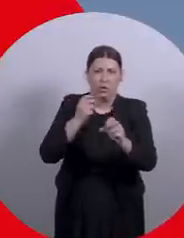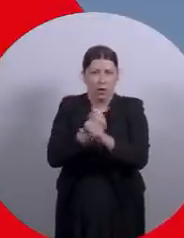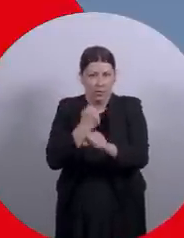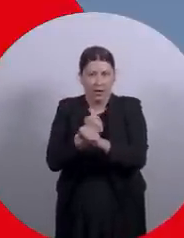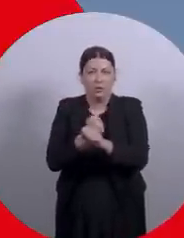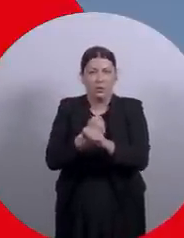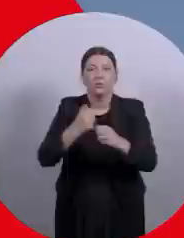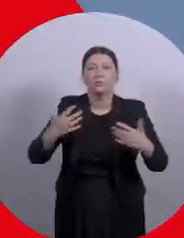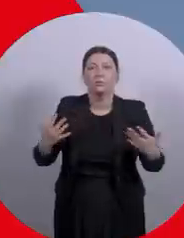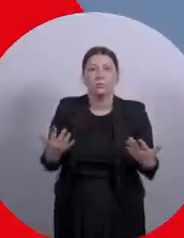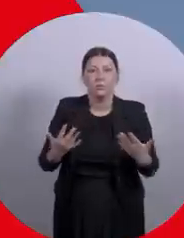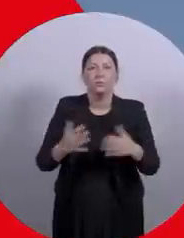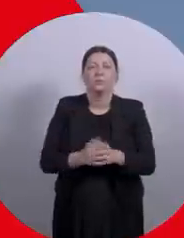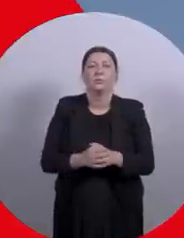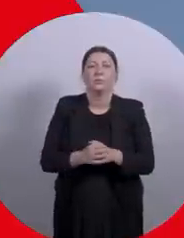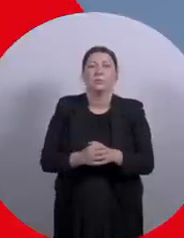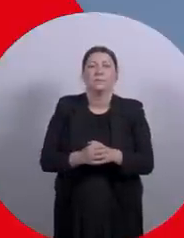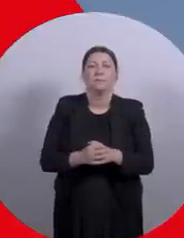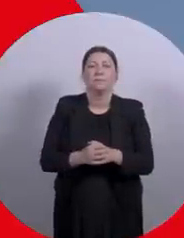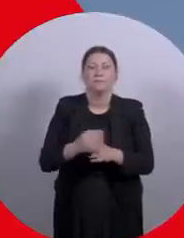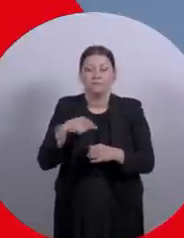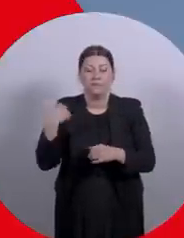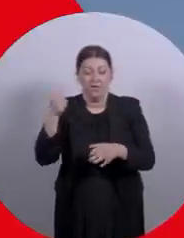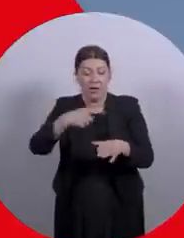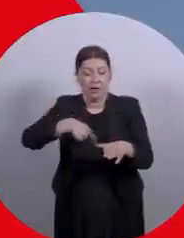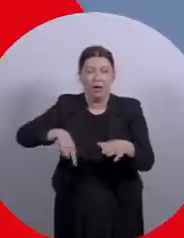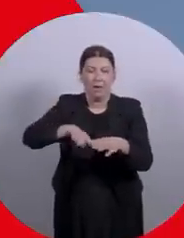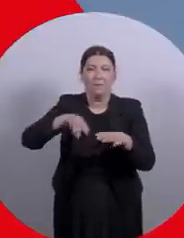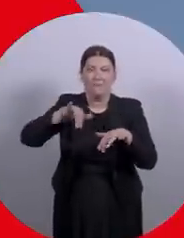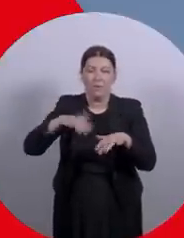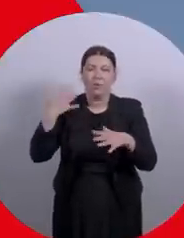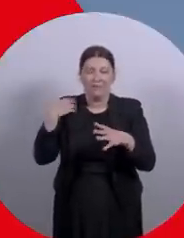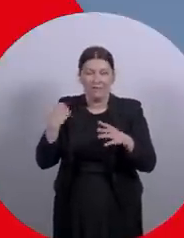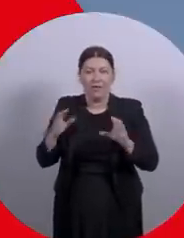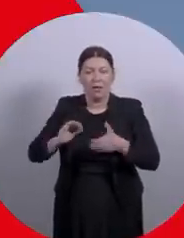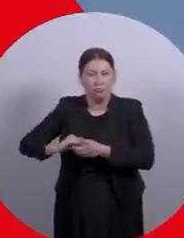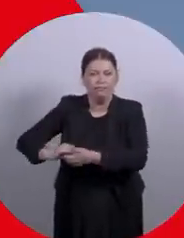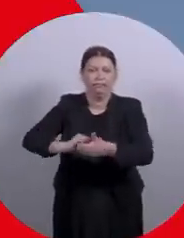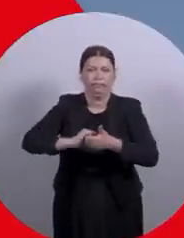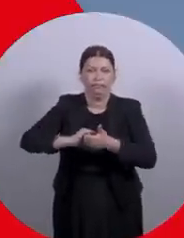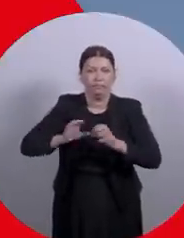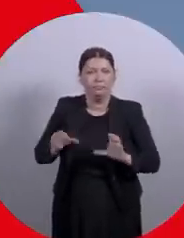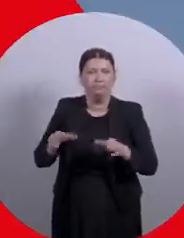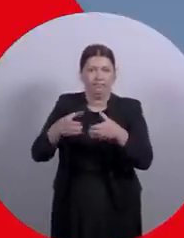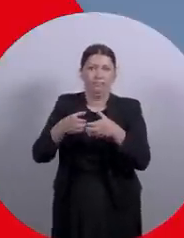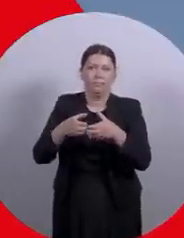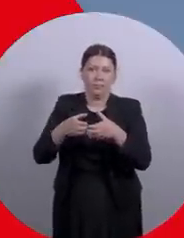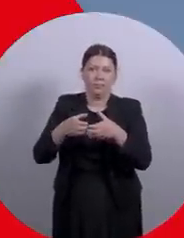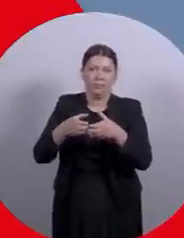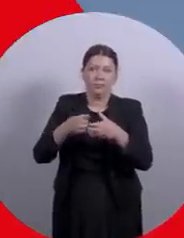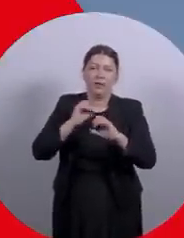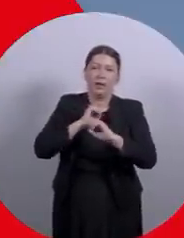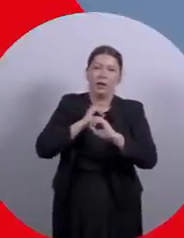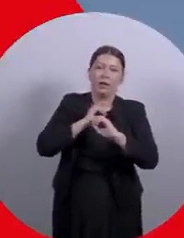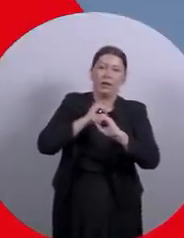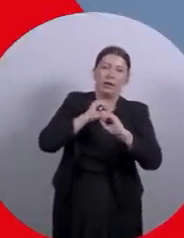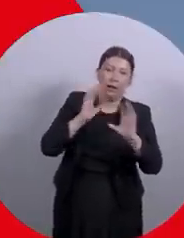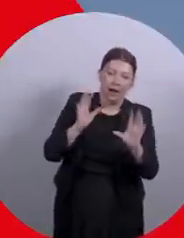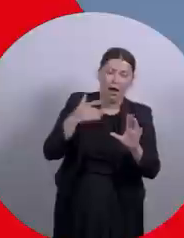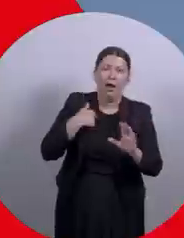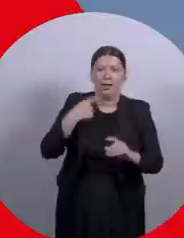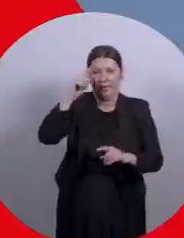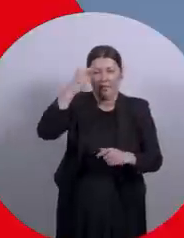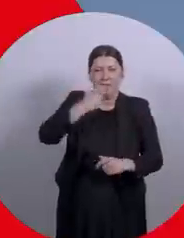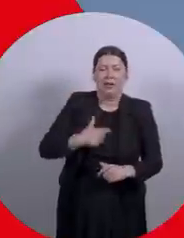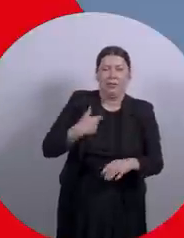der Faktor wir müssen zueinander finden das klingt jetzt zwar aus meinem Wunder der viel kritisiert hat der